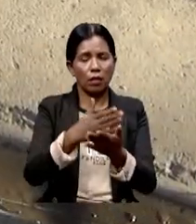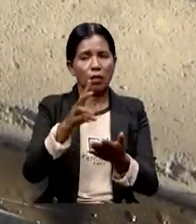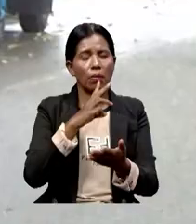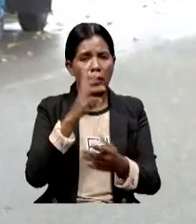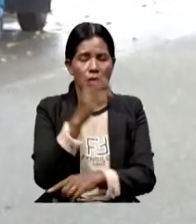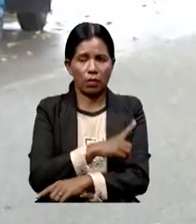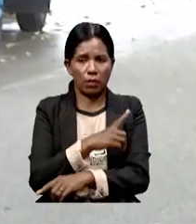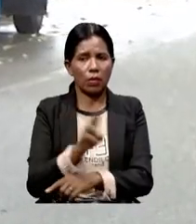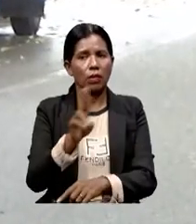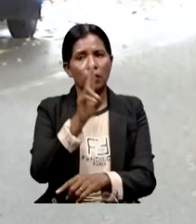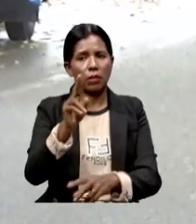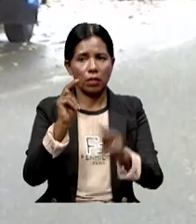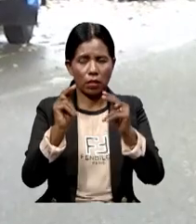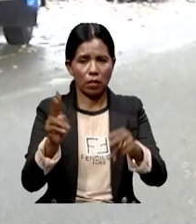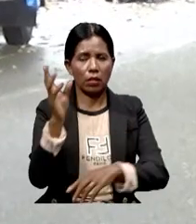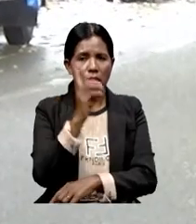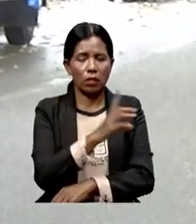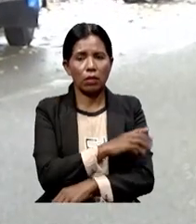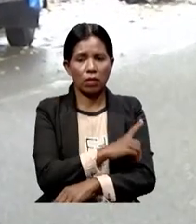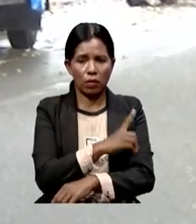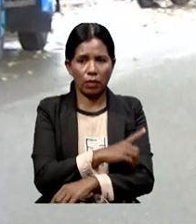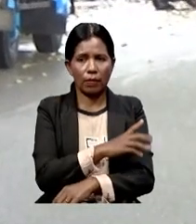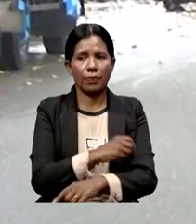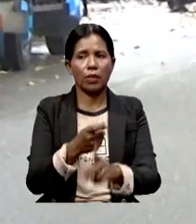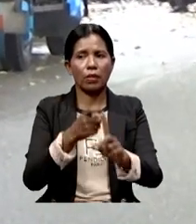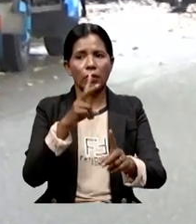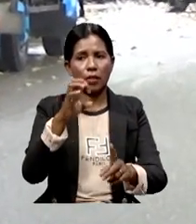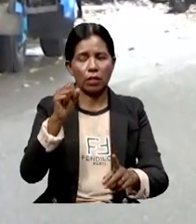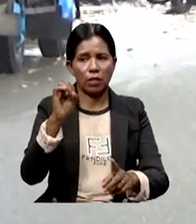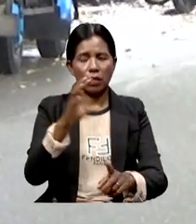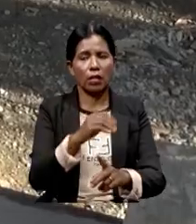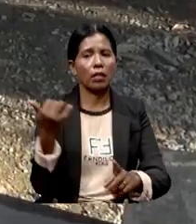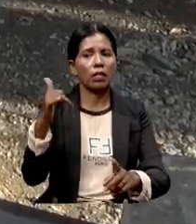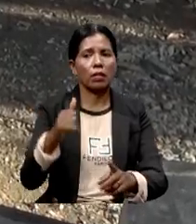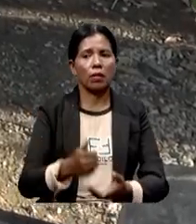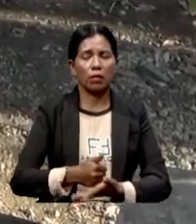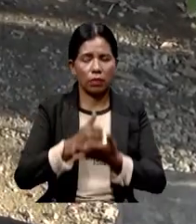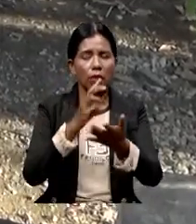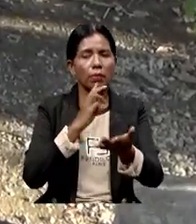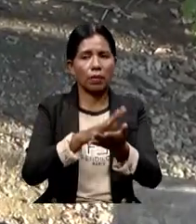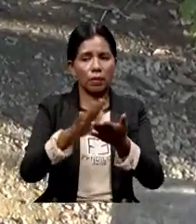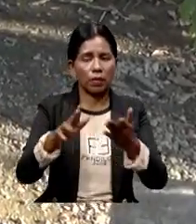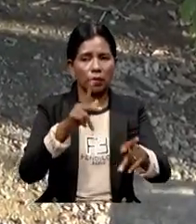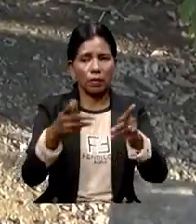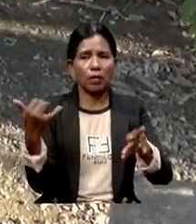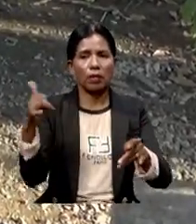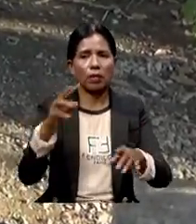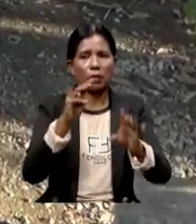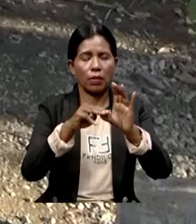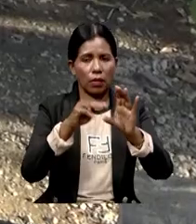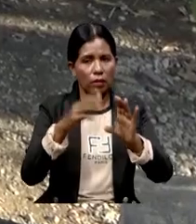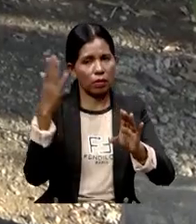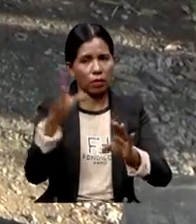lorloron, hodi bele uza ban silare lorloron. Tuir Vicentino Taek Suarez, durante ne nia mak apoya bemos ba vendedor sira iha mercado